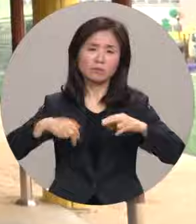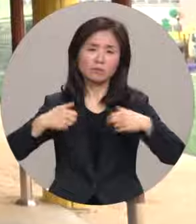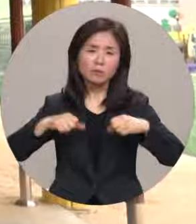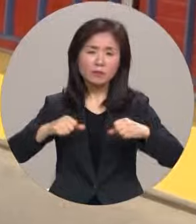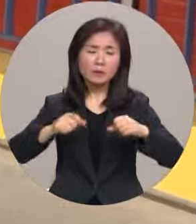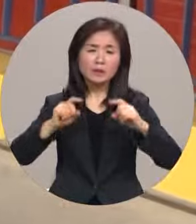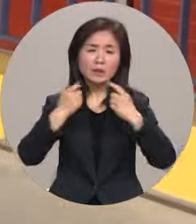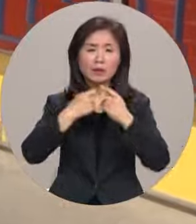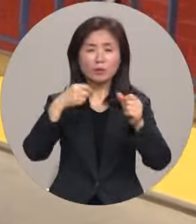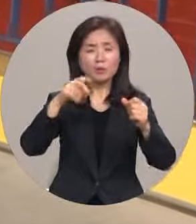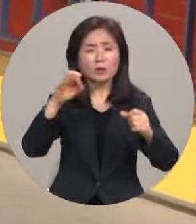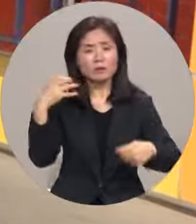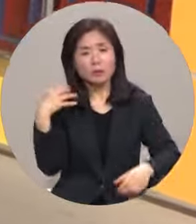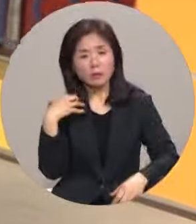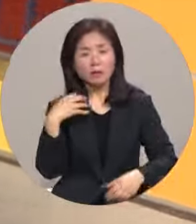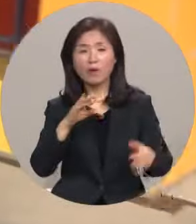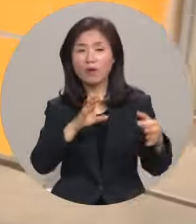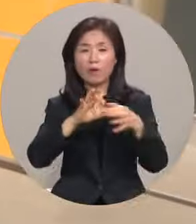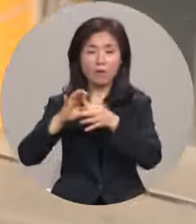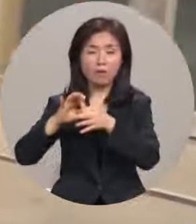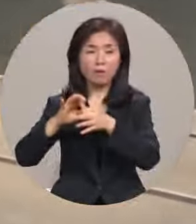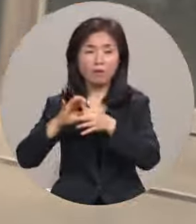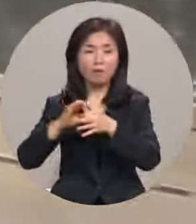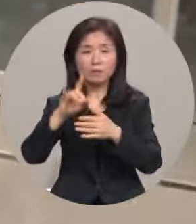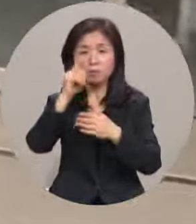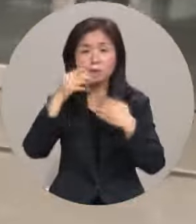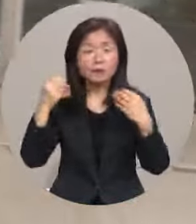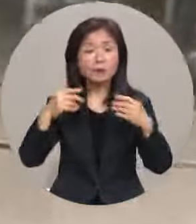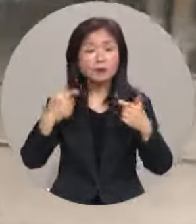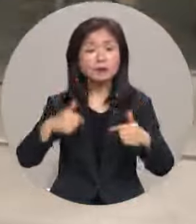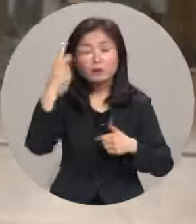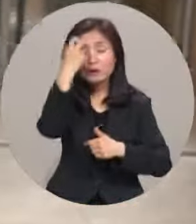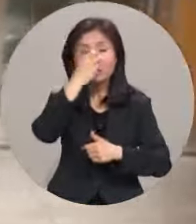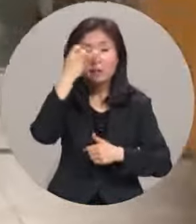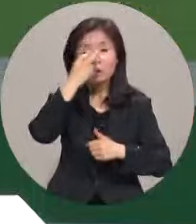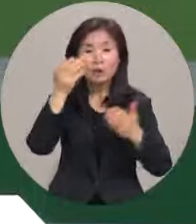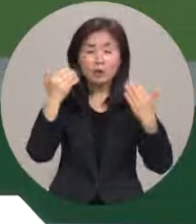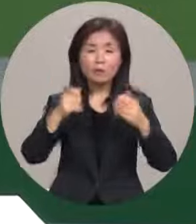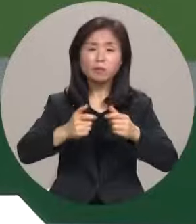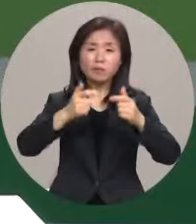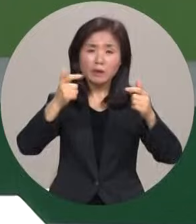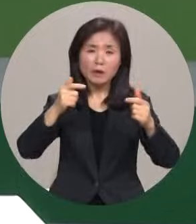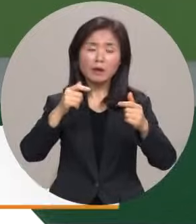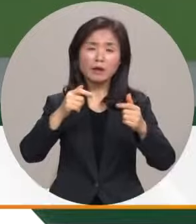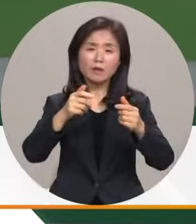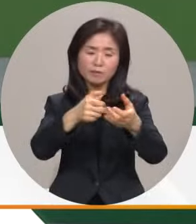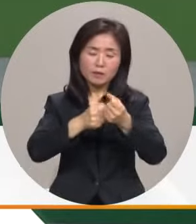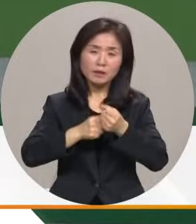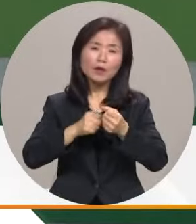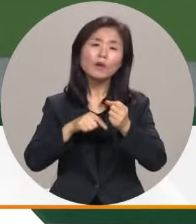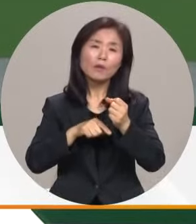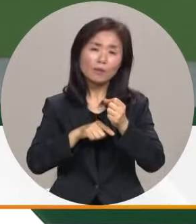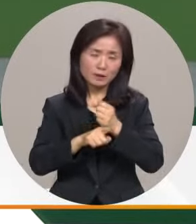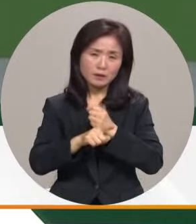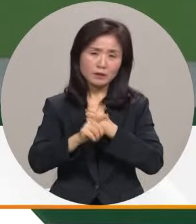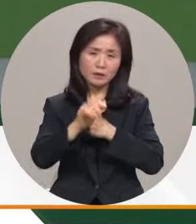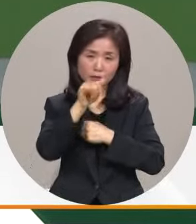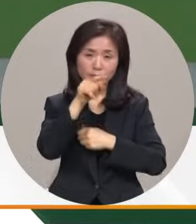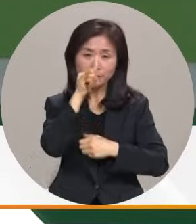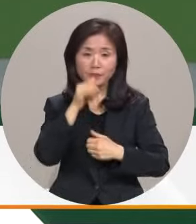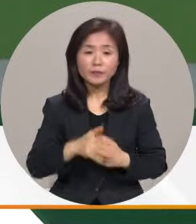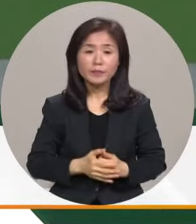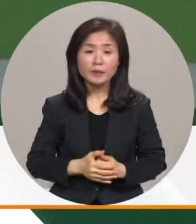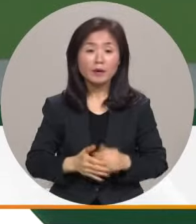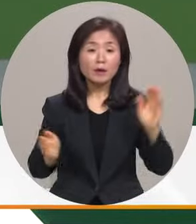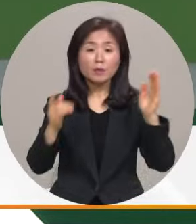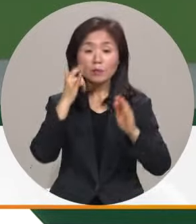이어집니다 정부가 늘봄 학교의 확대 시기를 앞당긴 이유입니다 학부모들께서 아이들을 안심하고